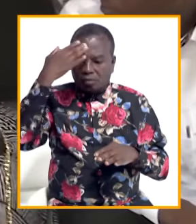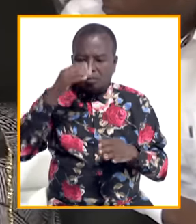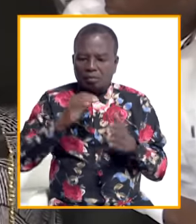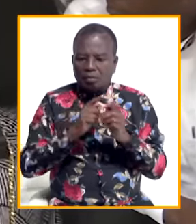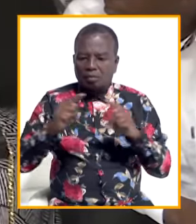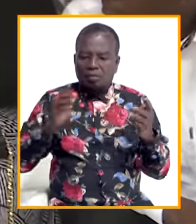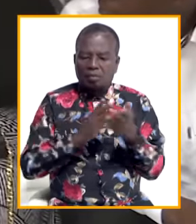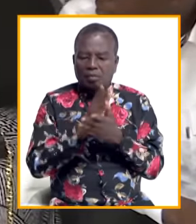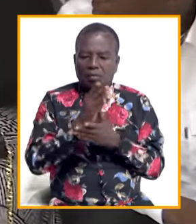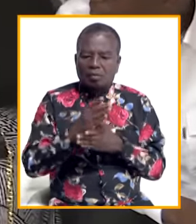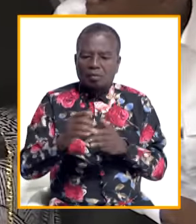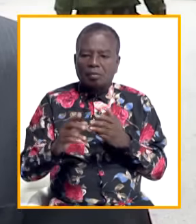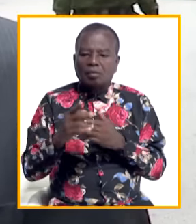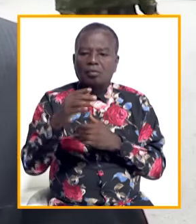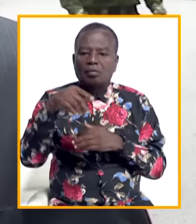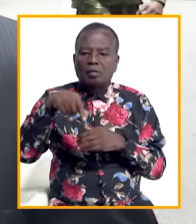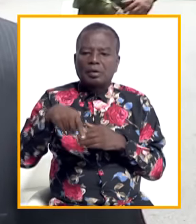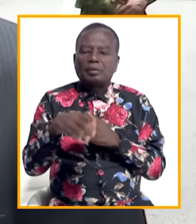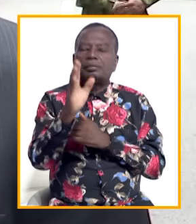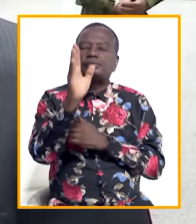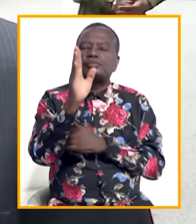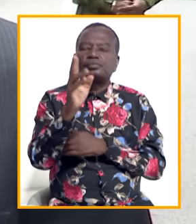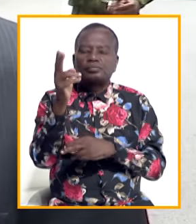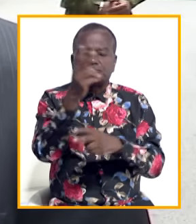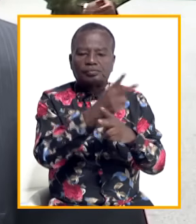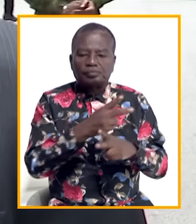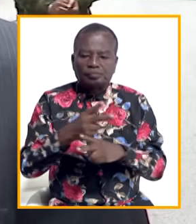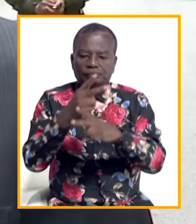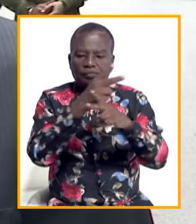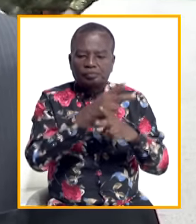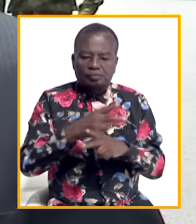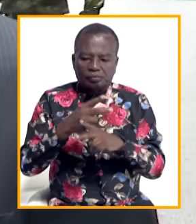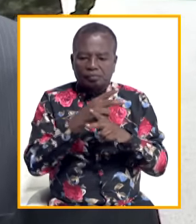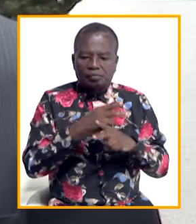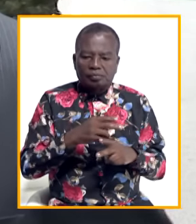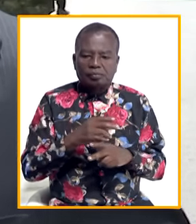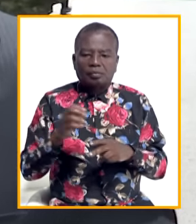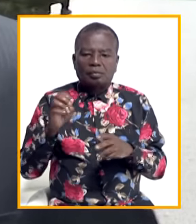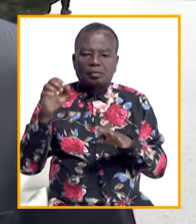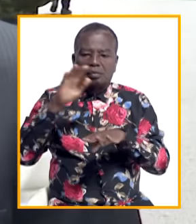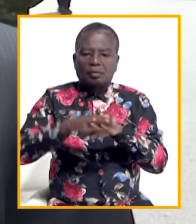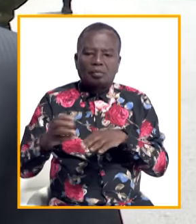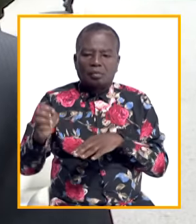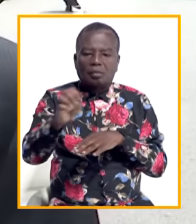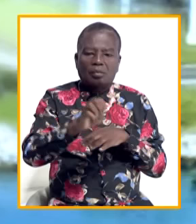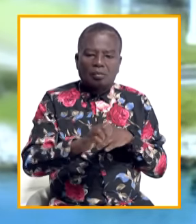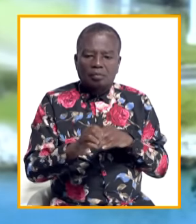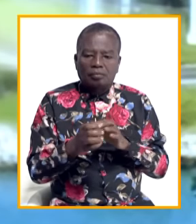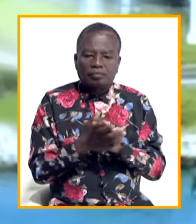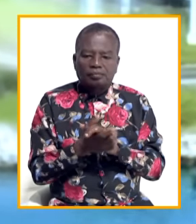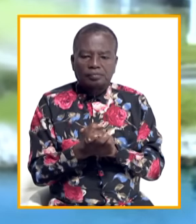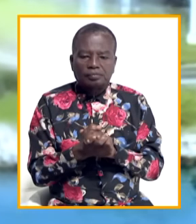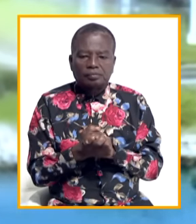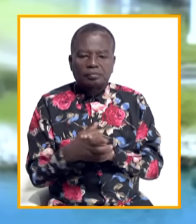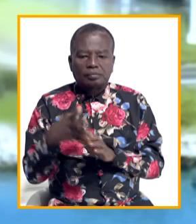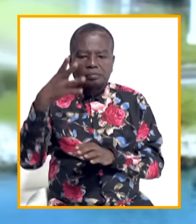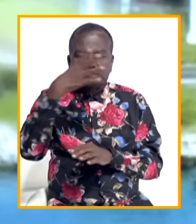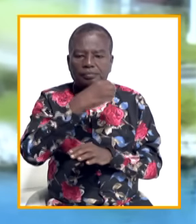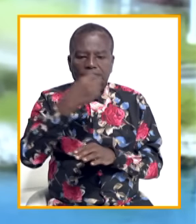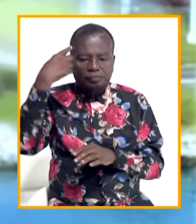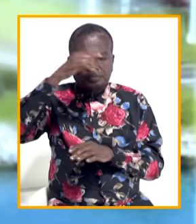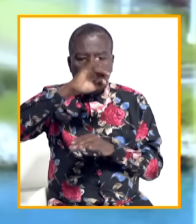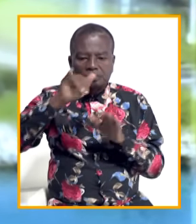sur eux, mais souhaitons que de là-bas, ils puissent continuer d'être la mémoire, le mentor de beaucoup de ces jeunes juristes. Pour tous